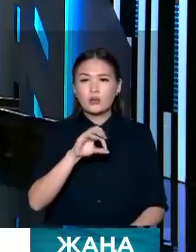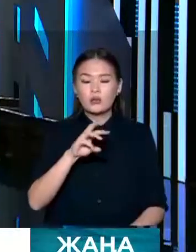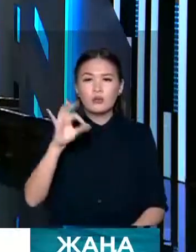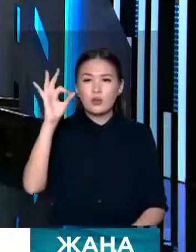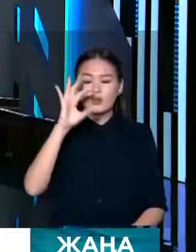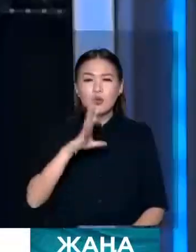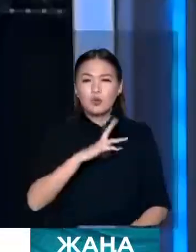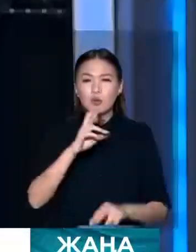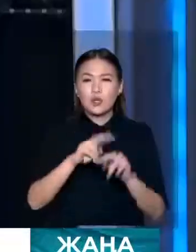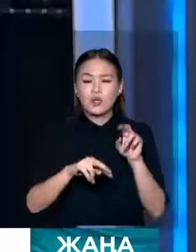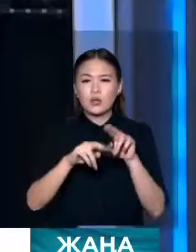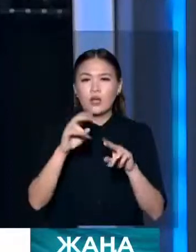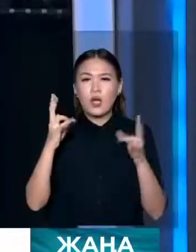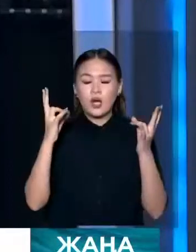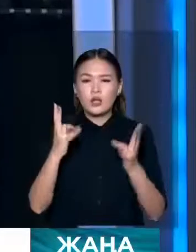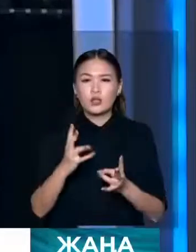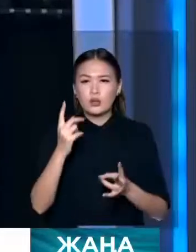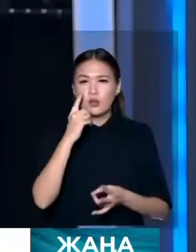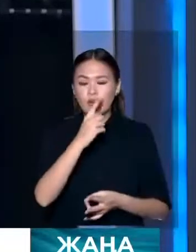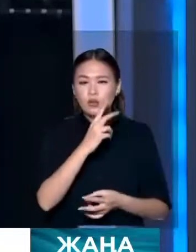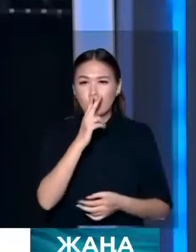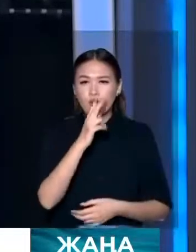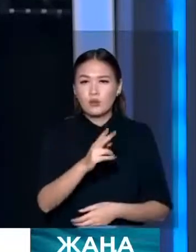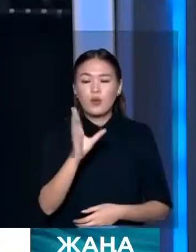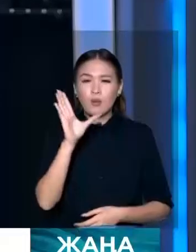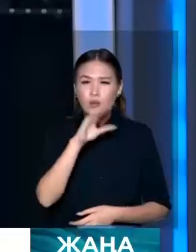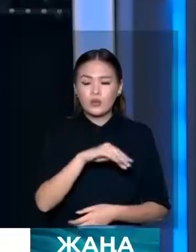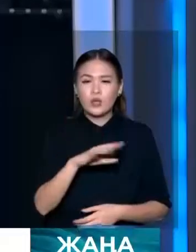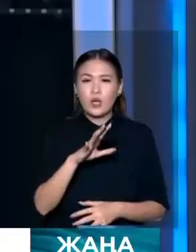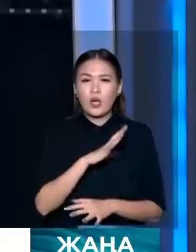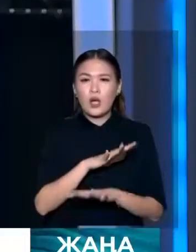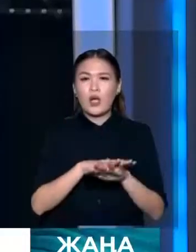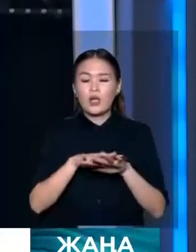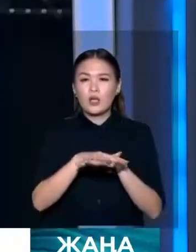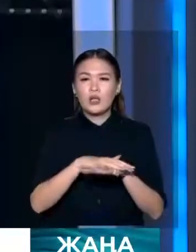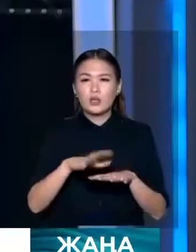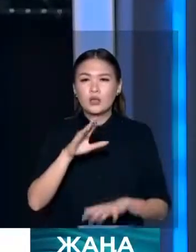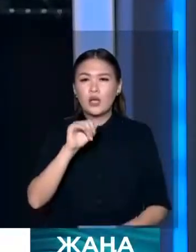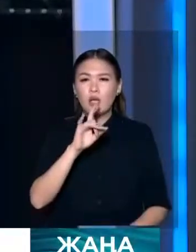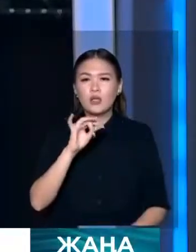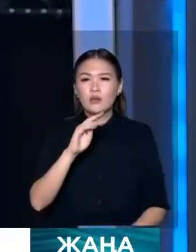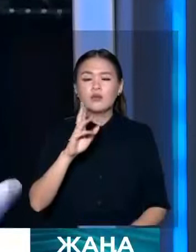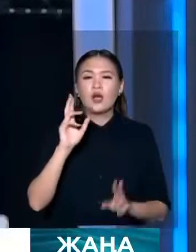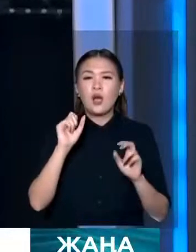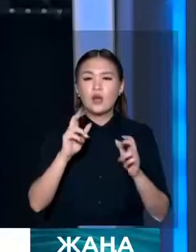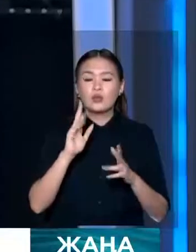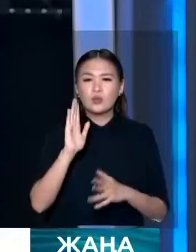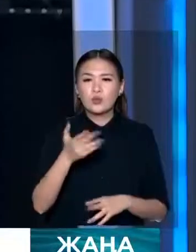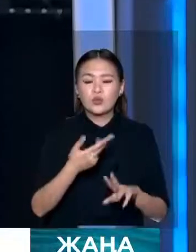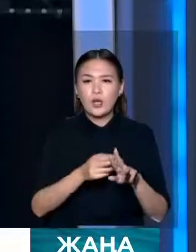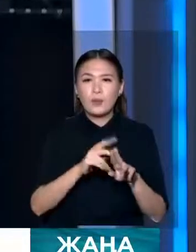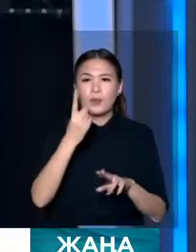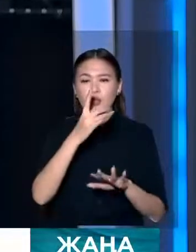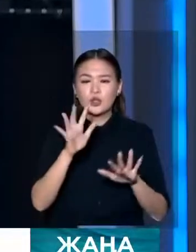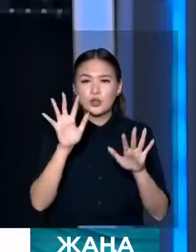электростанциясы салынғаннан кейін біз қажетті қуат көзін өндіре аламыз ба? Халыққа жететін және де тарифтер қалай болады? Ертең бірінші кезекте